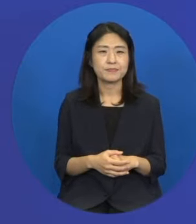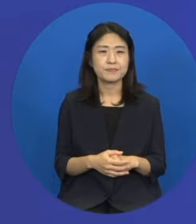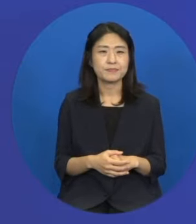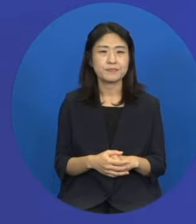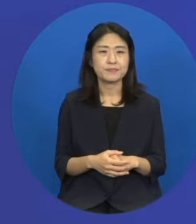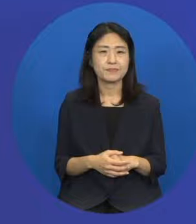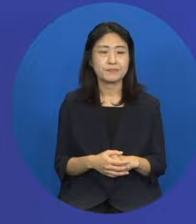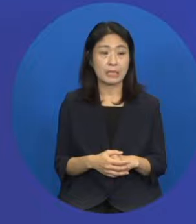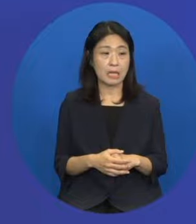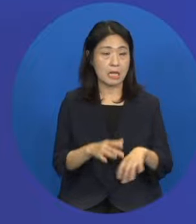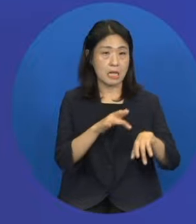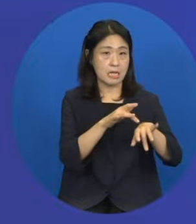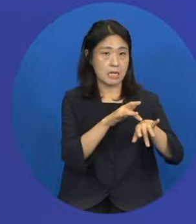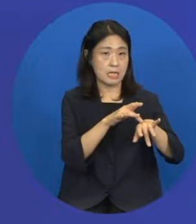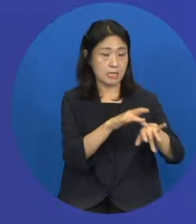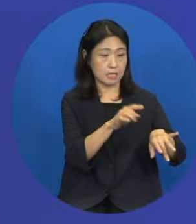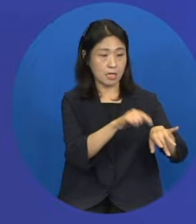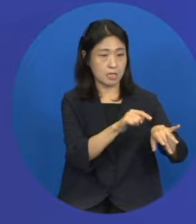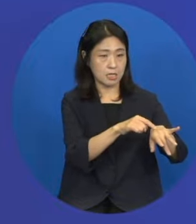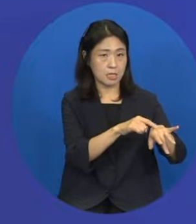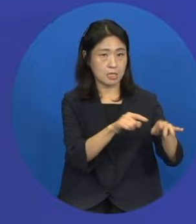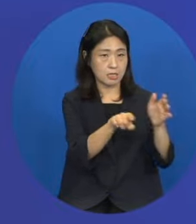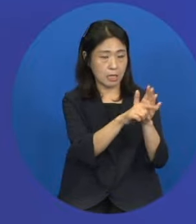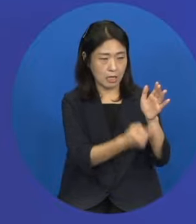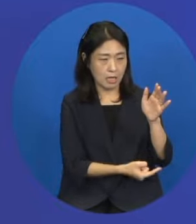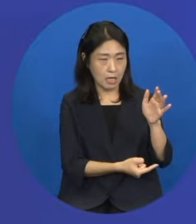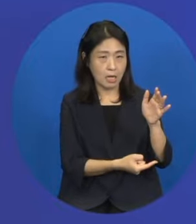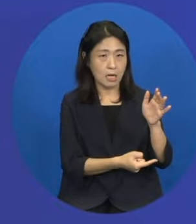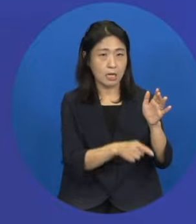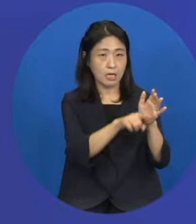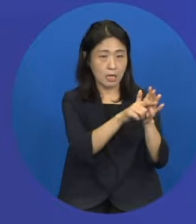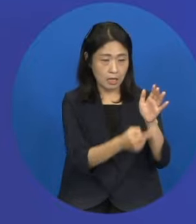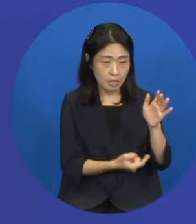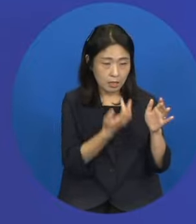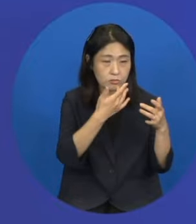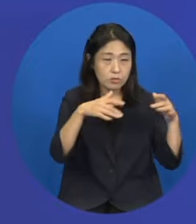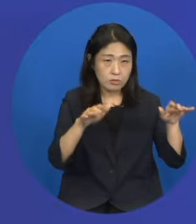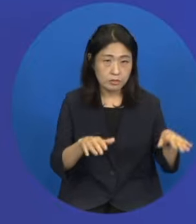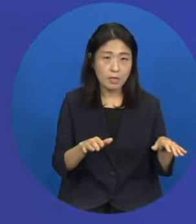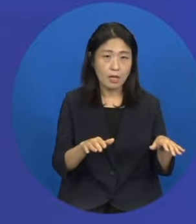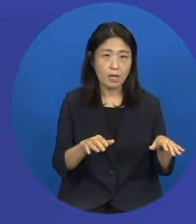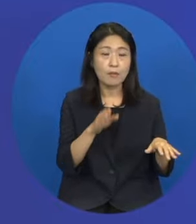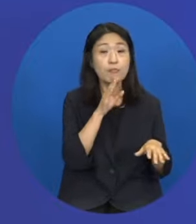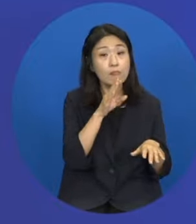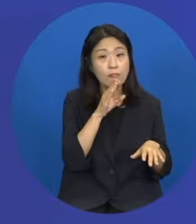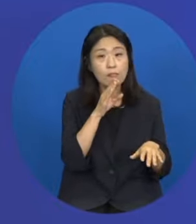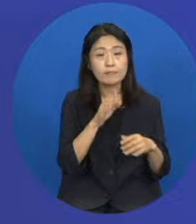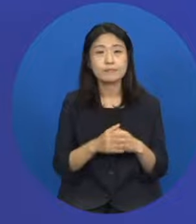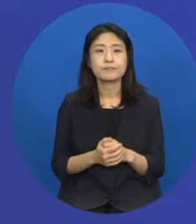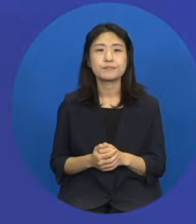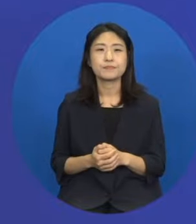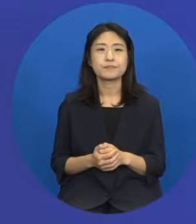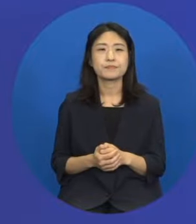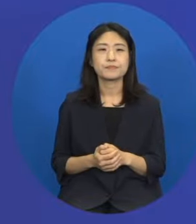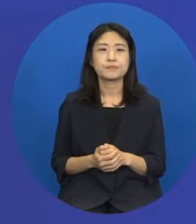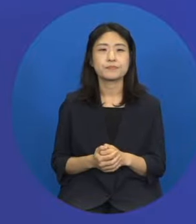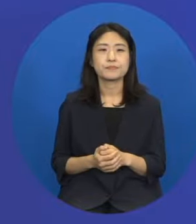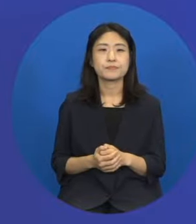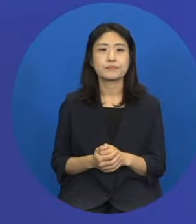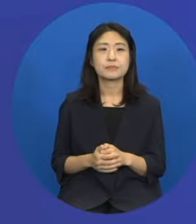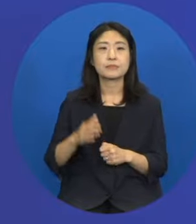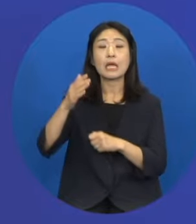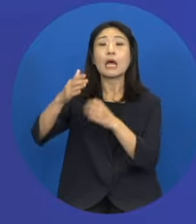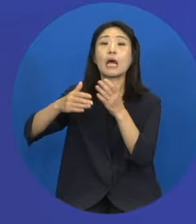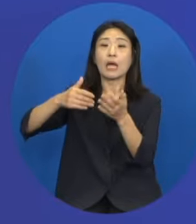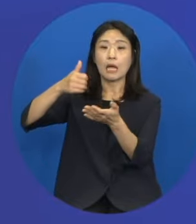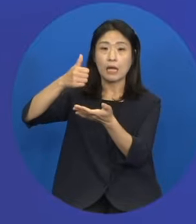악한 영과 사탄을 믿는데 천사는 믿지 않는다. 이걸 어떻게 해야 될까요? 성경 곳곳에 하나님이 부리는